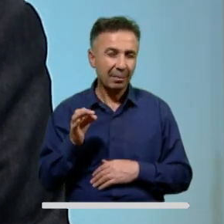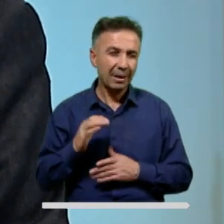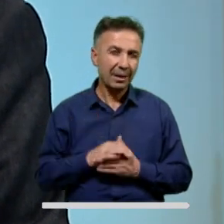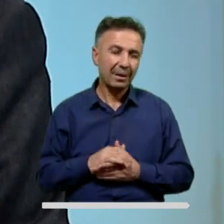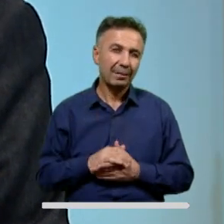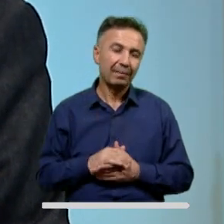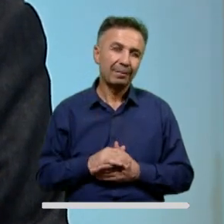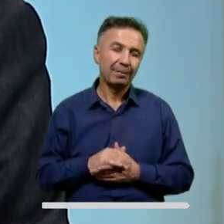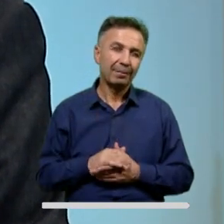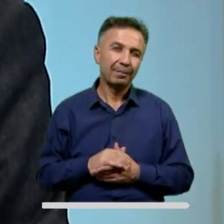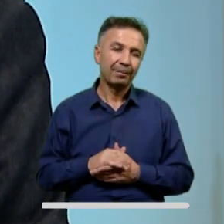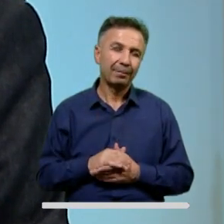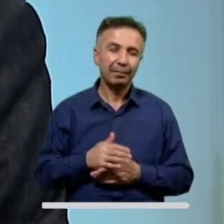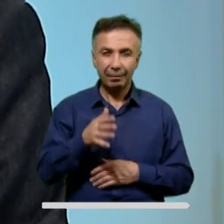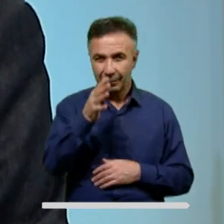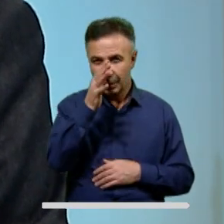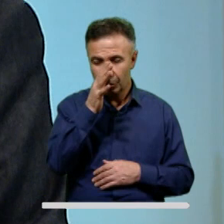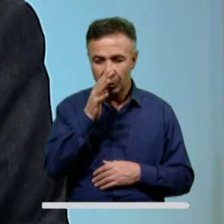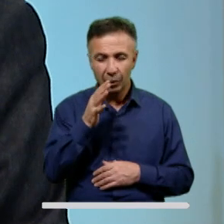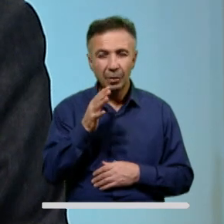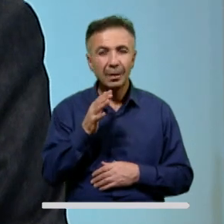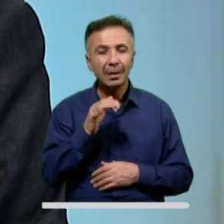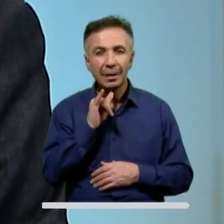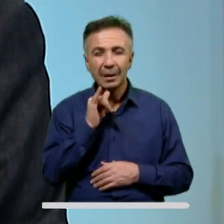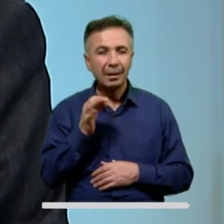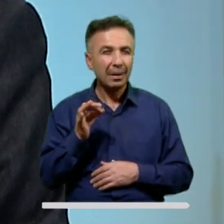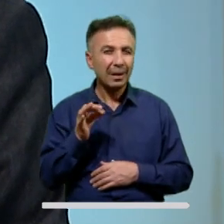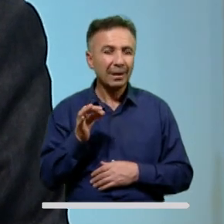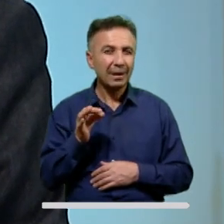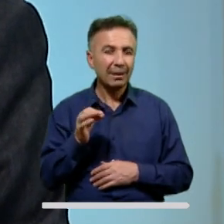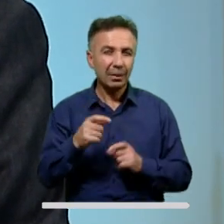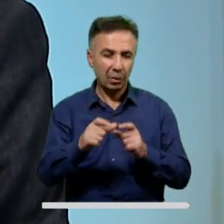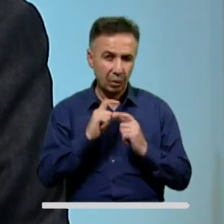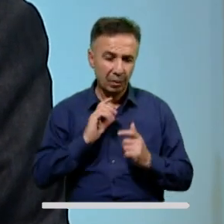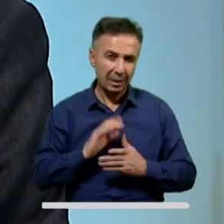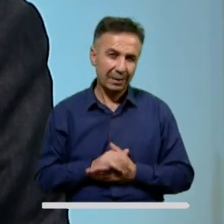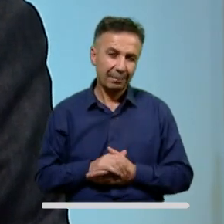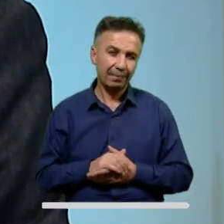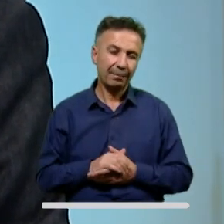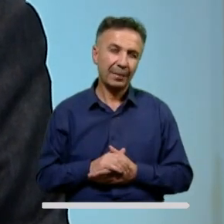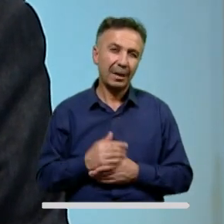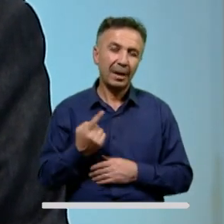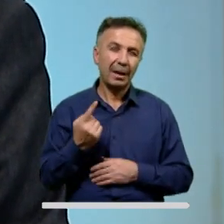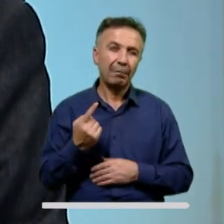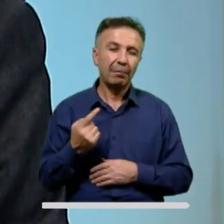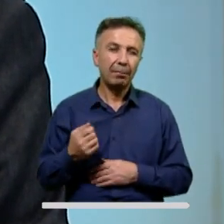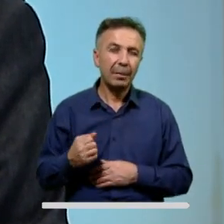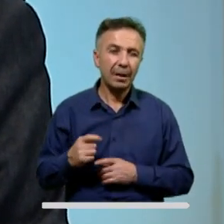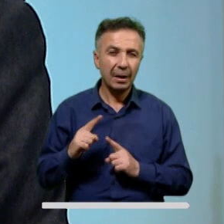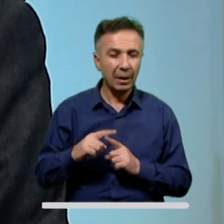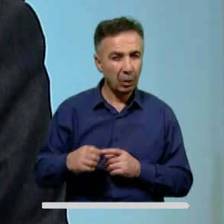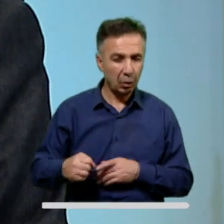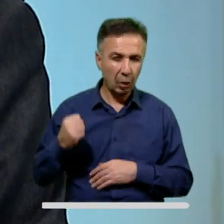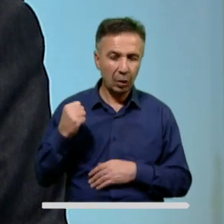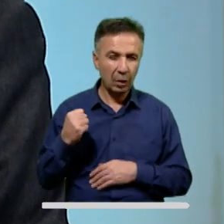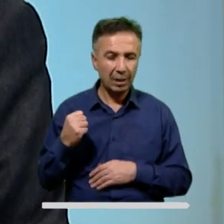kilo, yarım diyelim 500 gram altın şeklinde soru geliyor. Hiç bir ton altınım var, zekatı ne